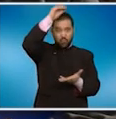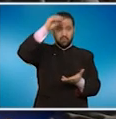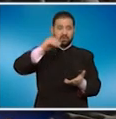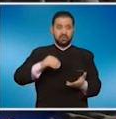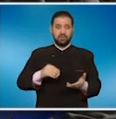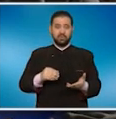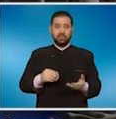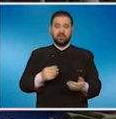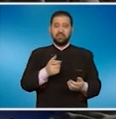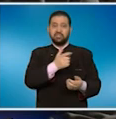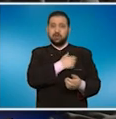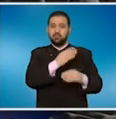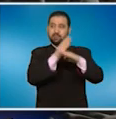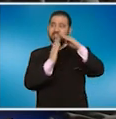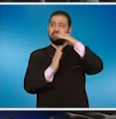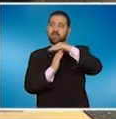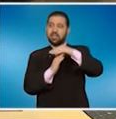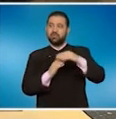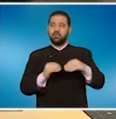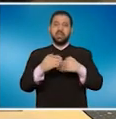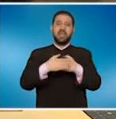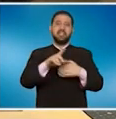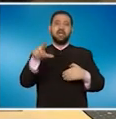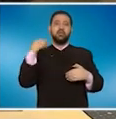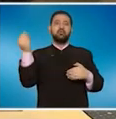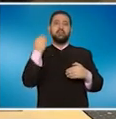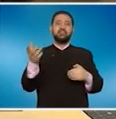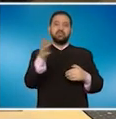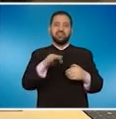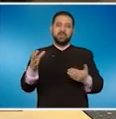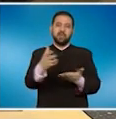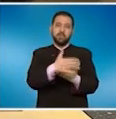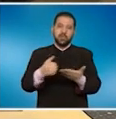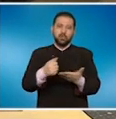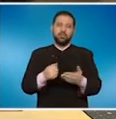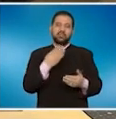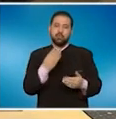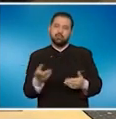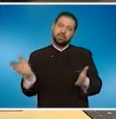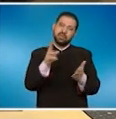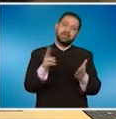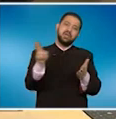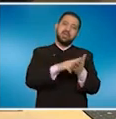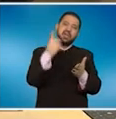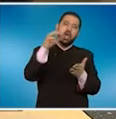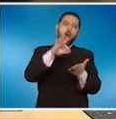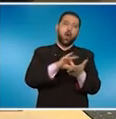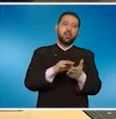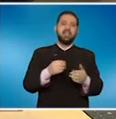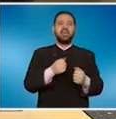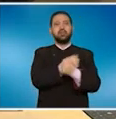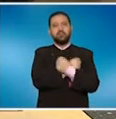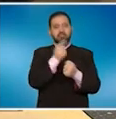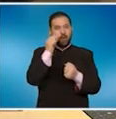și să avem, smerindu-ne pe Hristos de-a dreapta noastră în lupta aceasta, astfel fiind biruitori. Vă mulțumim încă o dată.